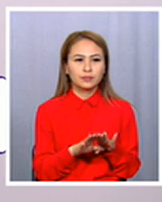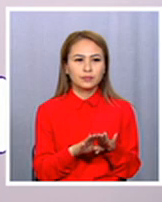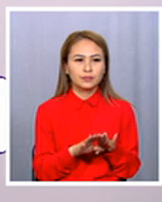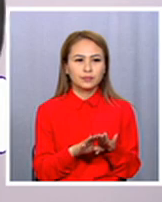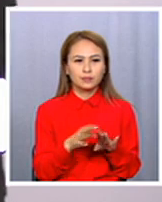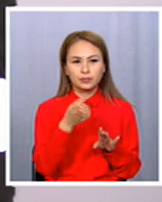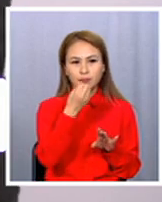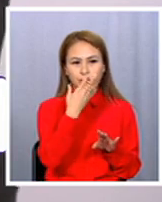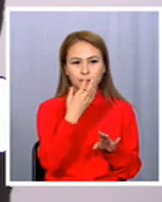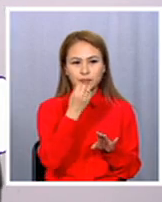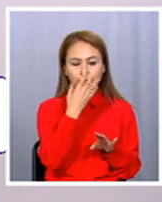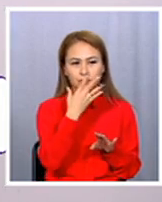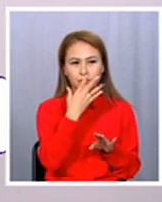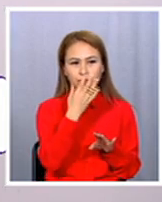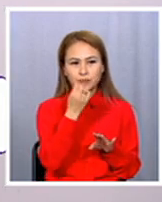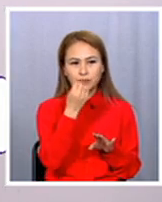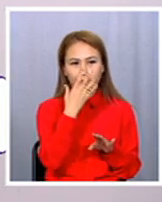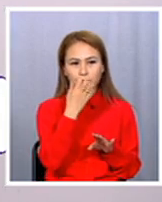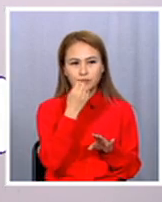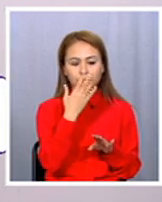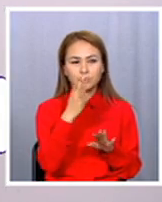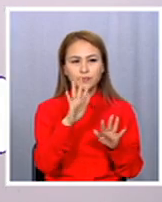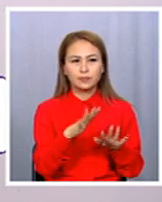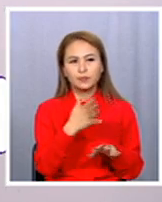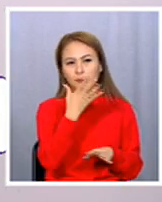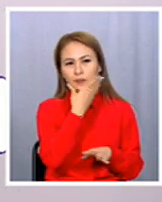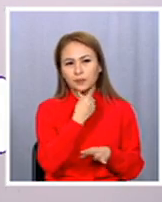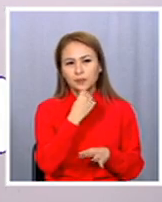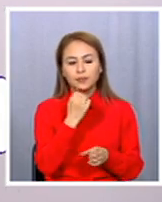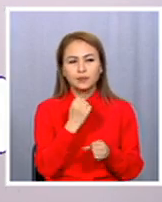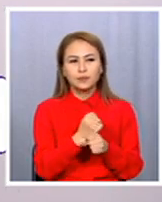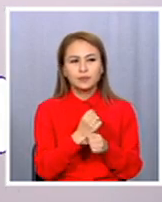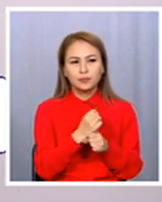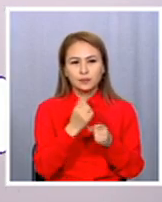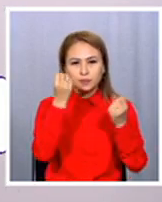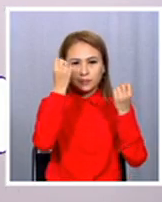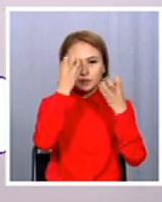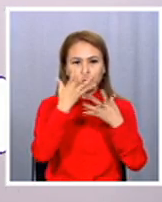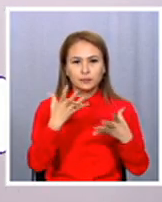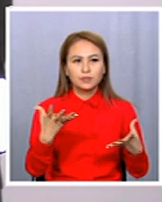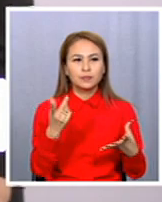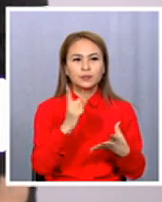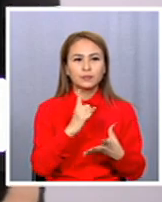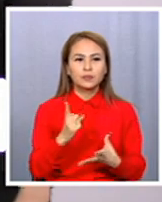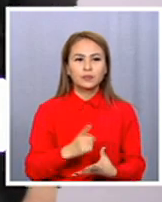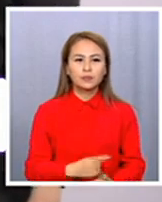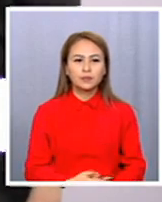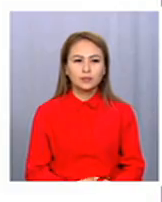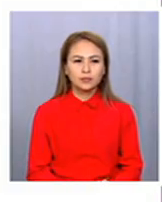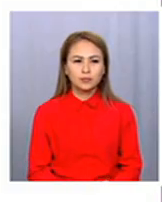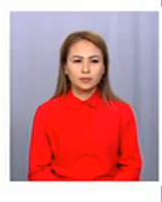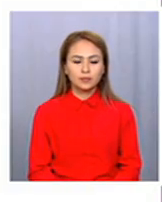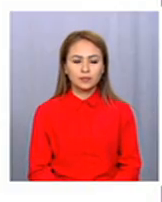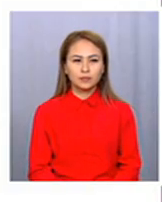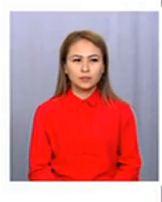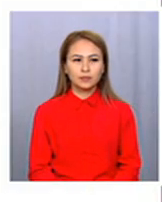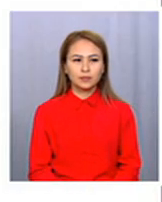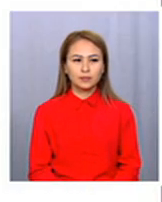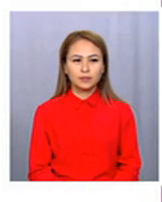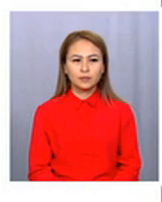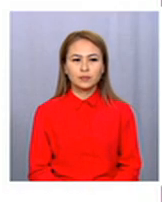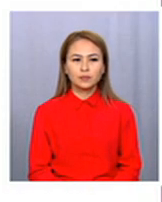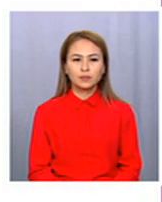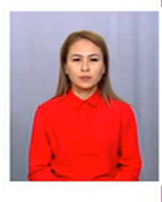гүлзарлар. Бұл гүлзарларда әдемілік үшін, мәдениеттілік үшін адамдар өз қолымен жасайды. Бұл да жасанды